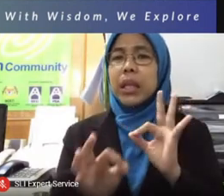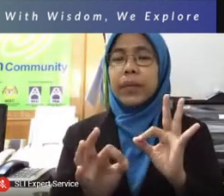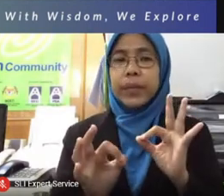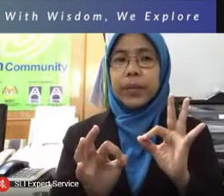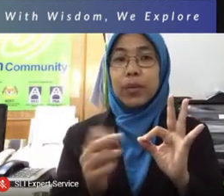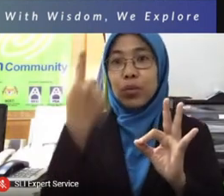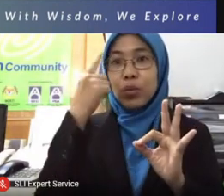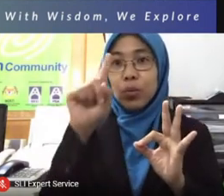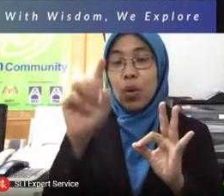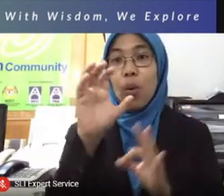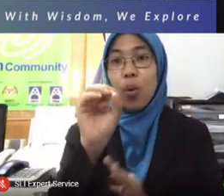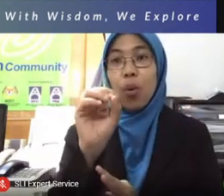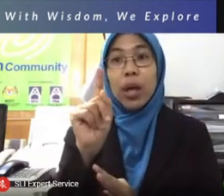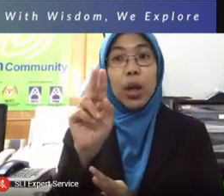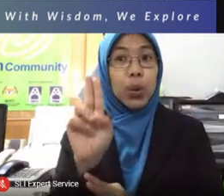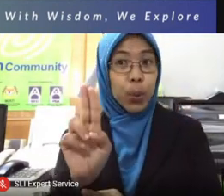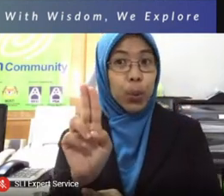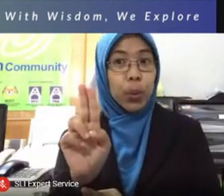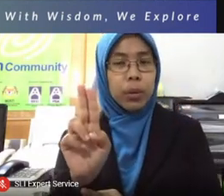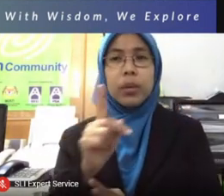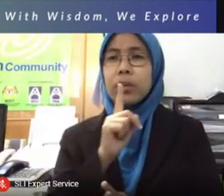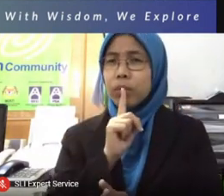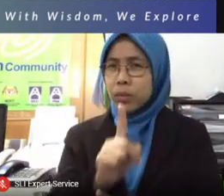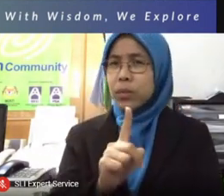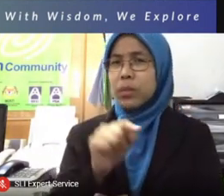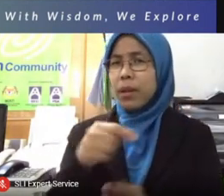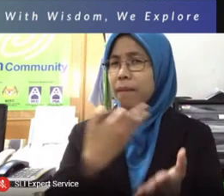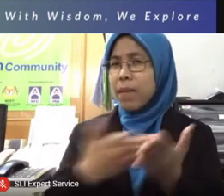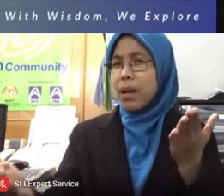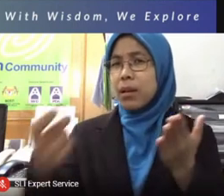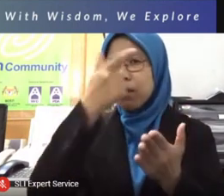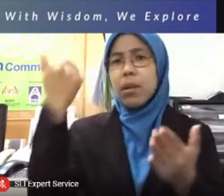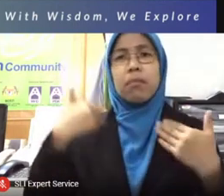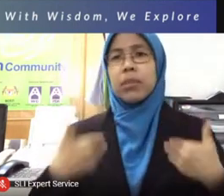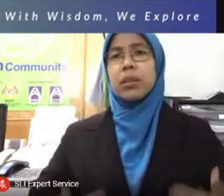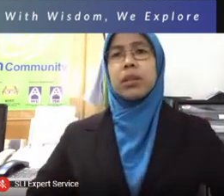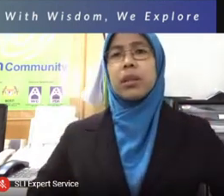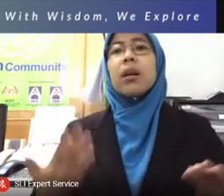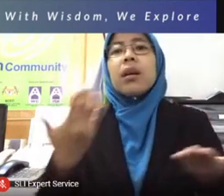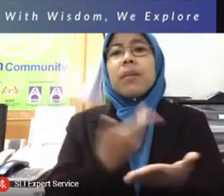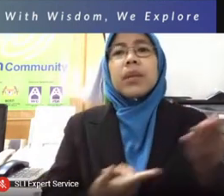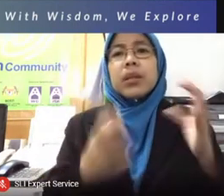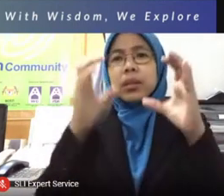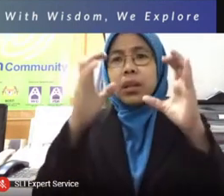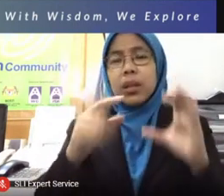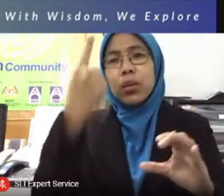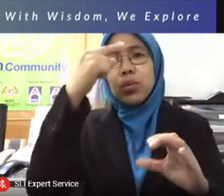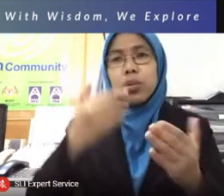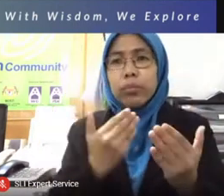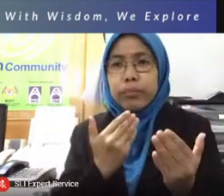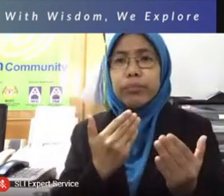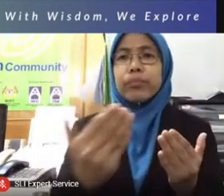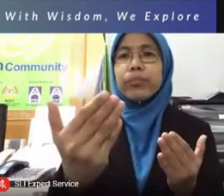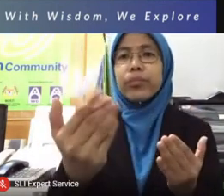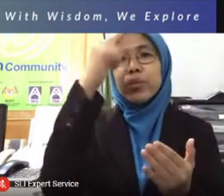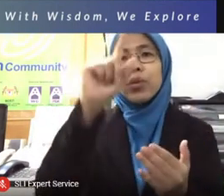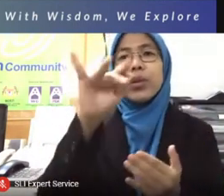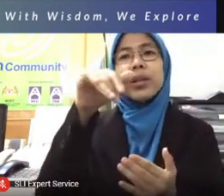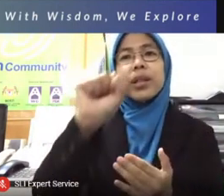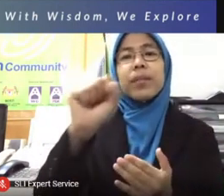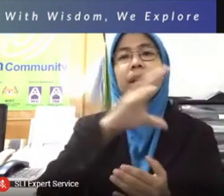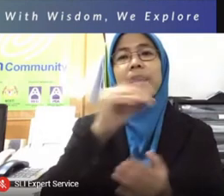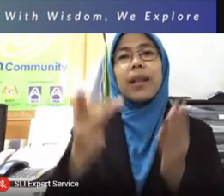untuk kelainan upaya. Surely fail part ni sebab fizikalnya. So apa cara nak overcome this matter selain tips-tips